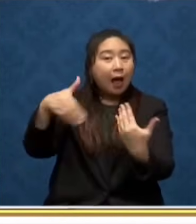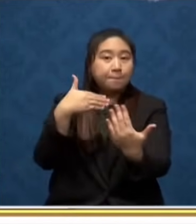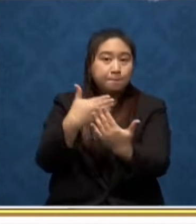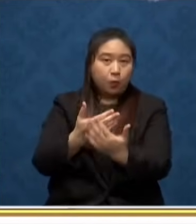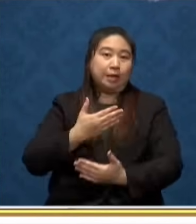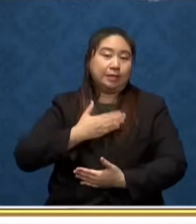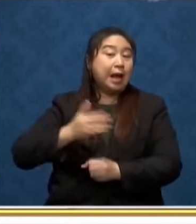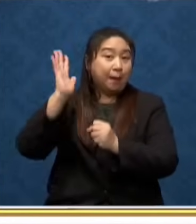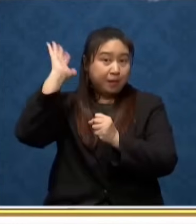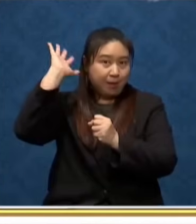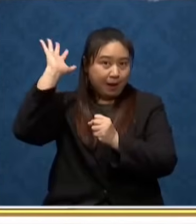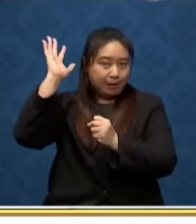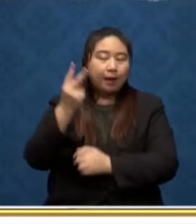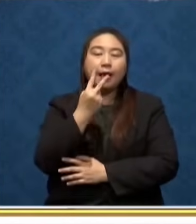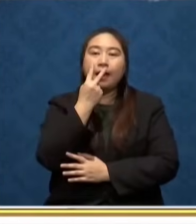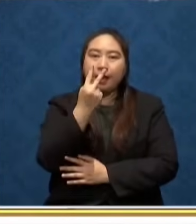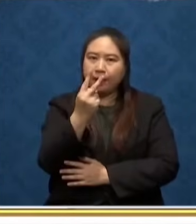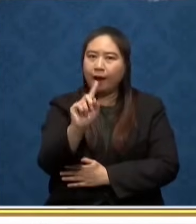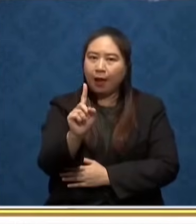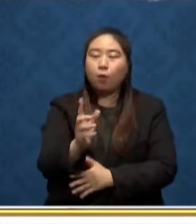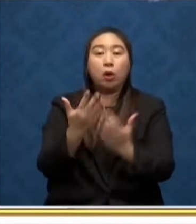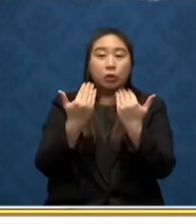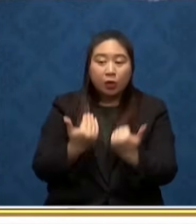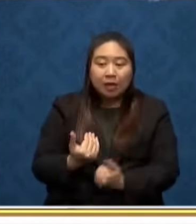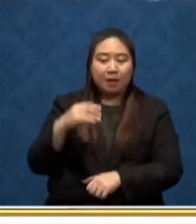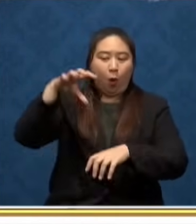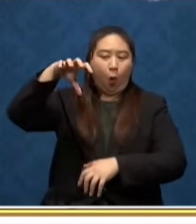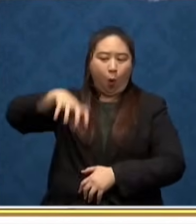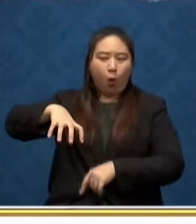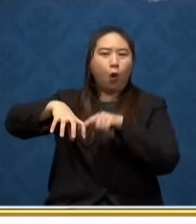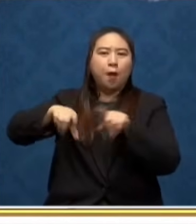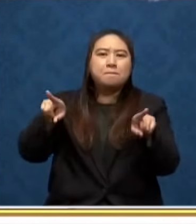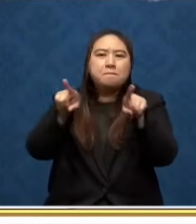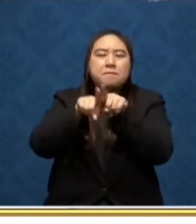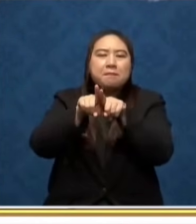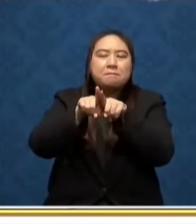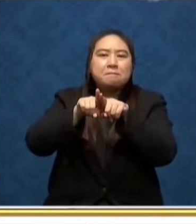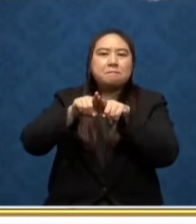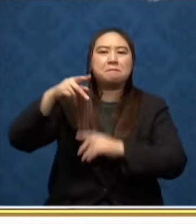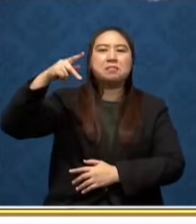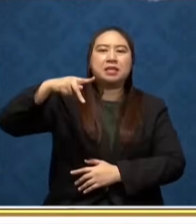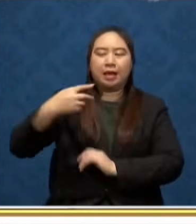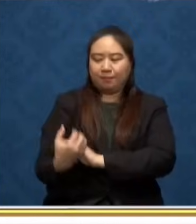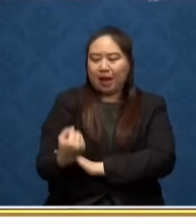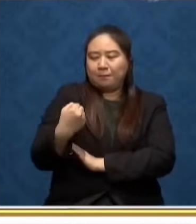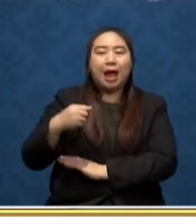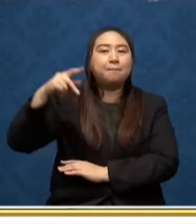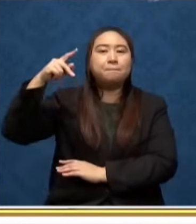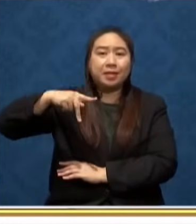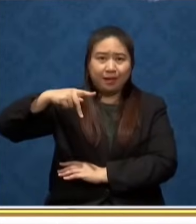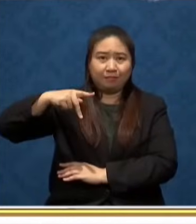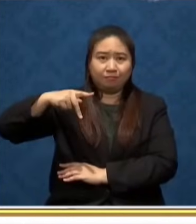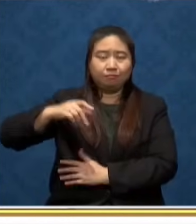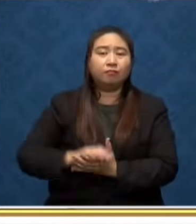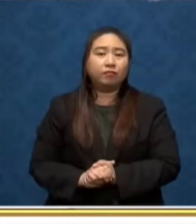อภิปรายมานี้แสดงให้เห็นค่ะว่านี่เป็นสถานะองค์กรแบบพิเศษที่นำมาซึ่งอำนาจพิเศษก